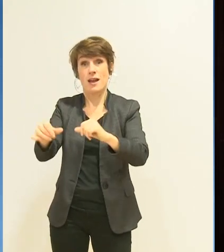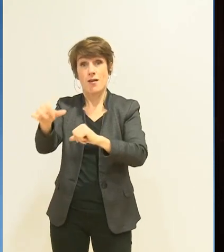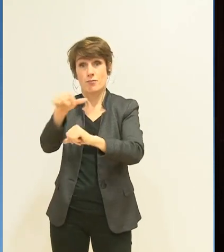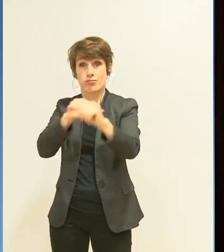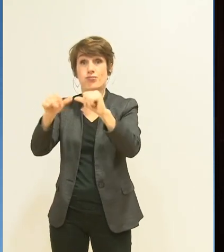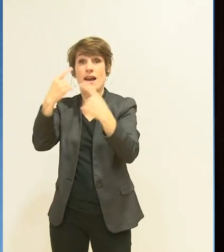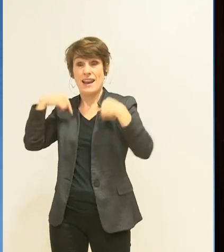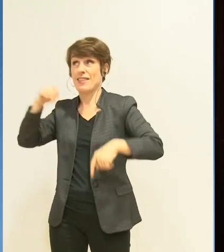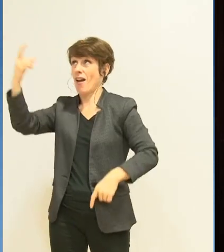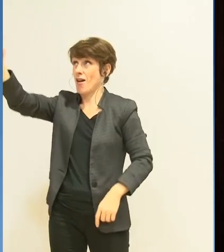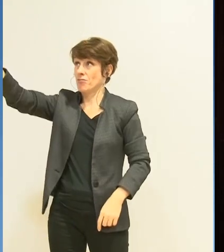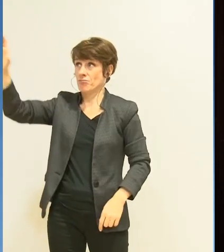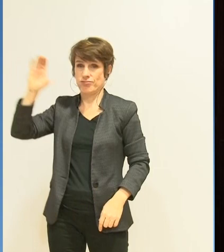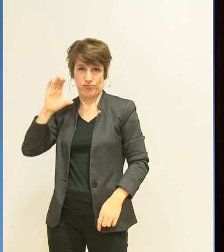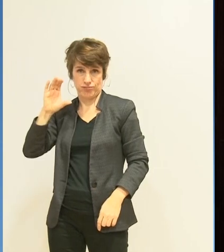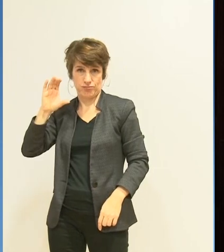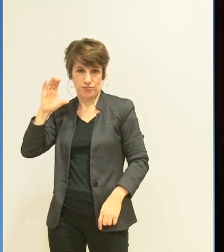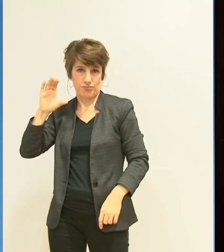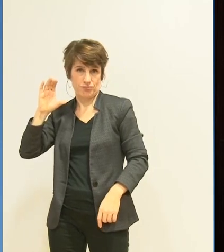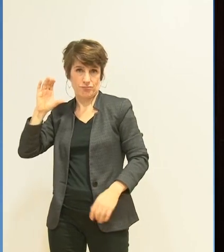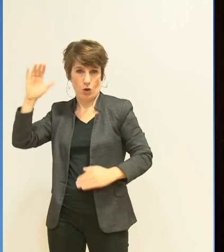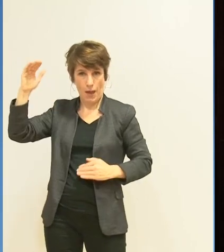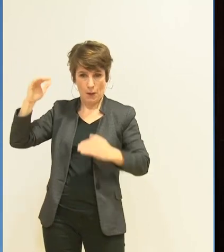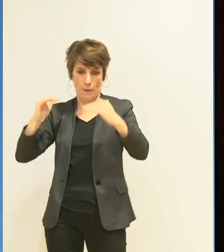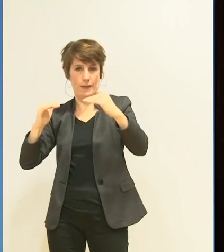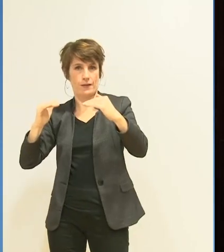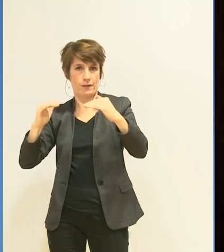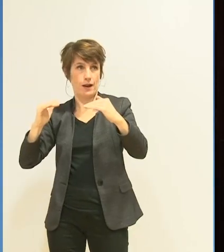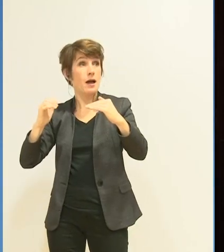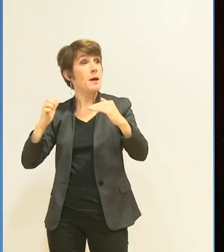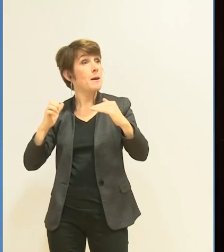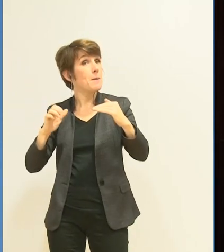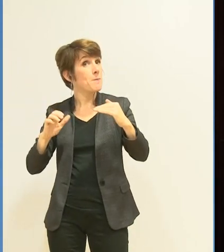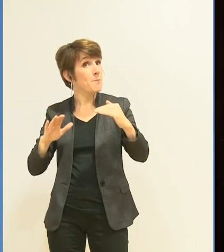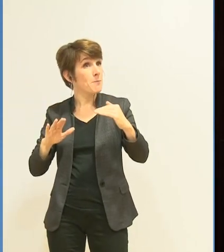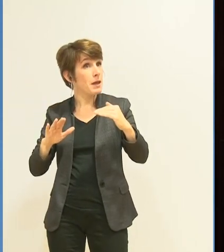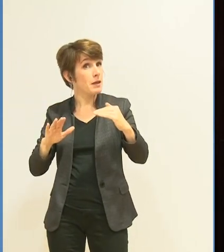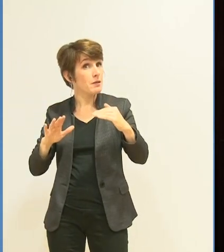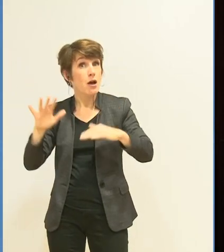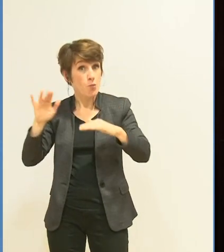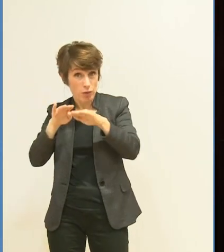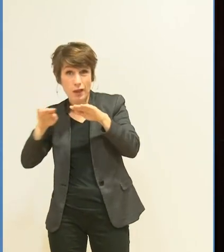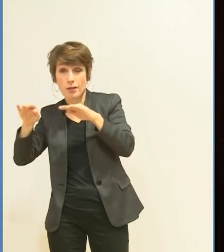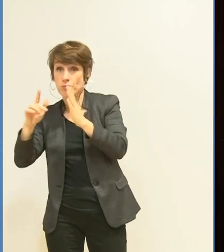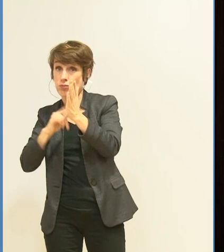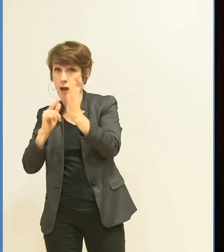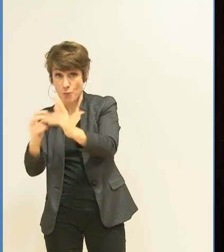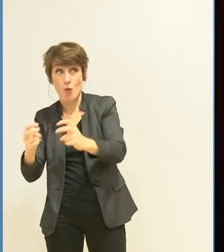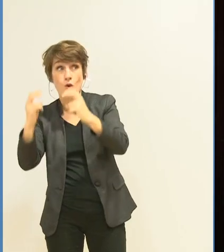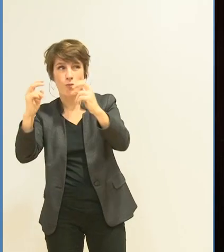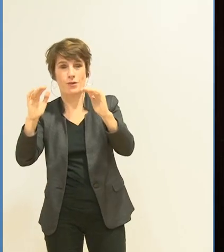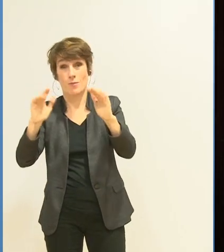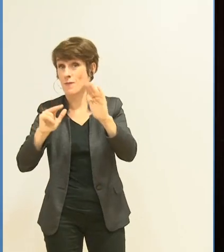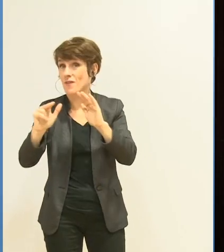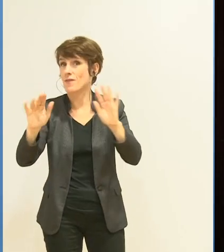cela ne veut pas dire du tout qu'ils ignorent qu'il ne pourra pas y avoir d'augmentation des impôts en effet pour préserver l'autonomie